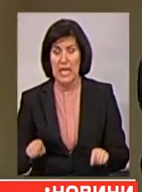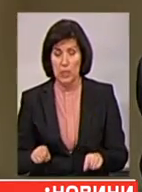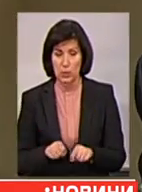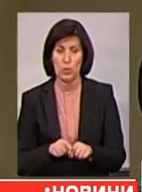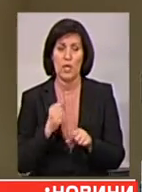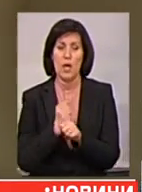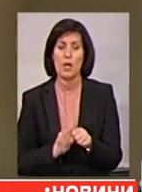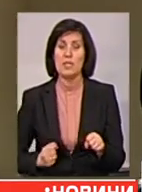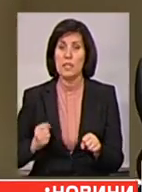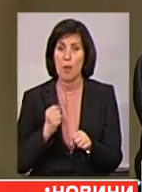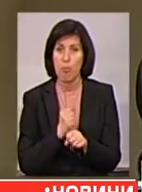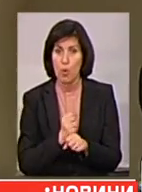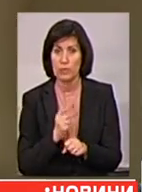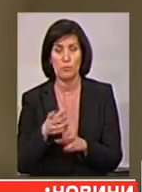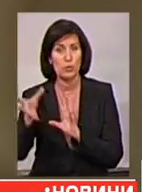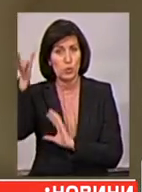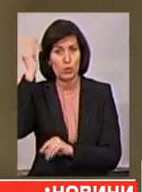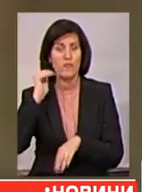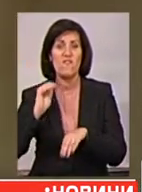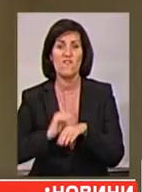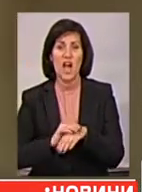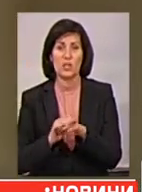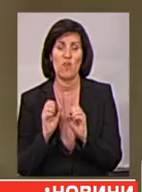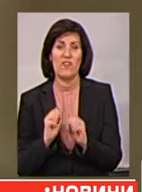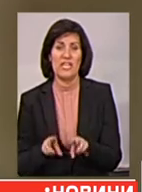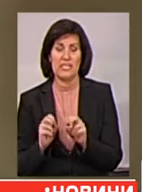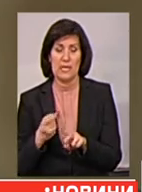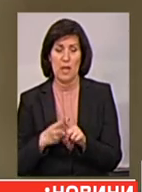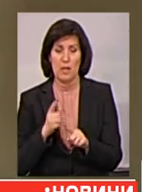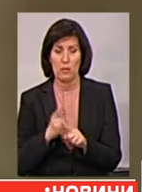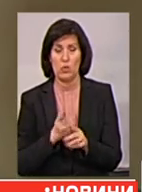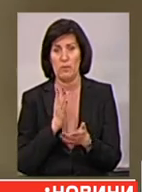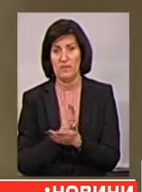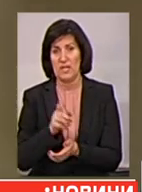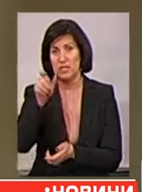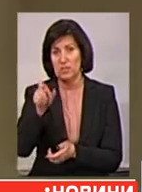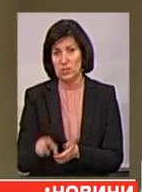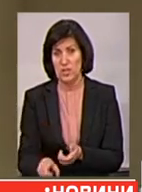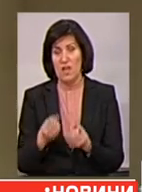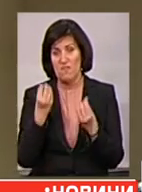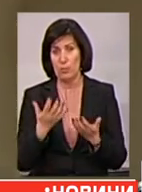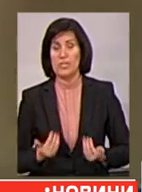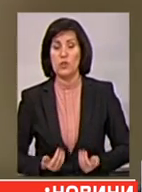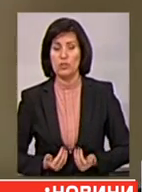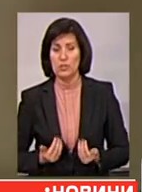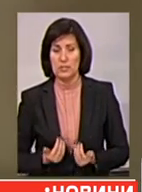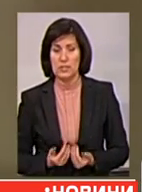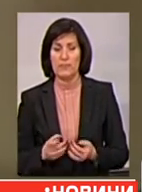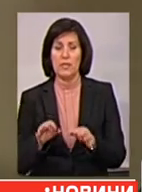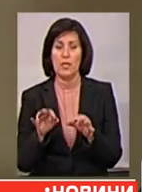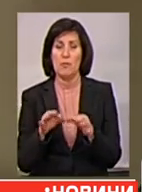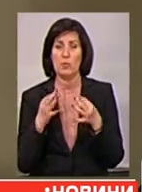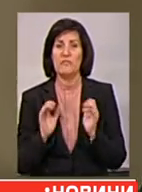Анкети розроблені з учетом факторів ризику, яким підвергається чоловік в обидній житті.